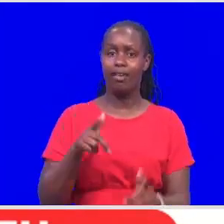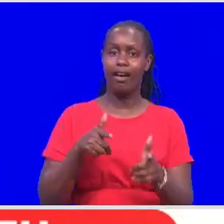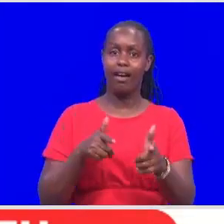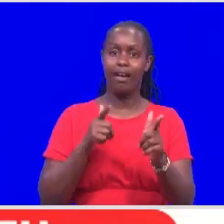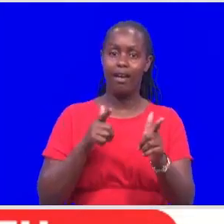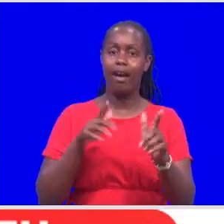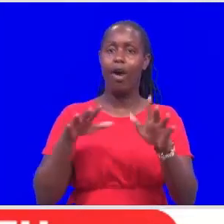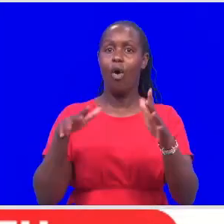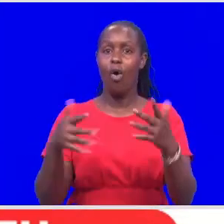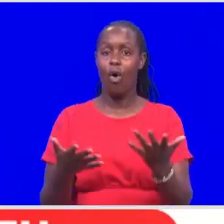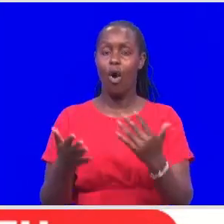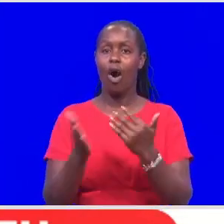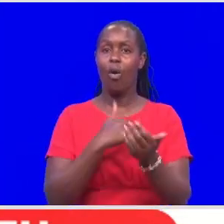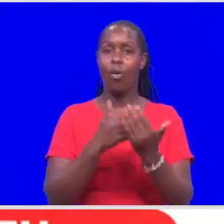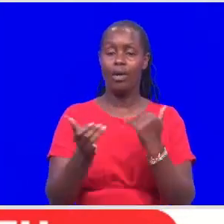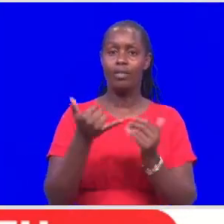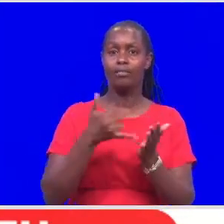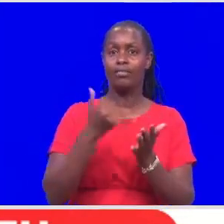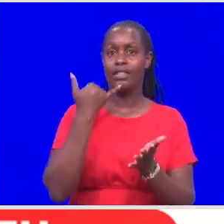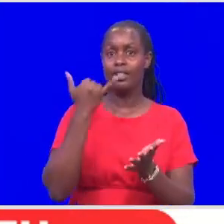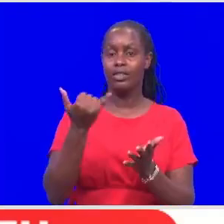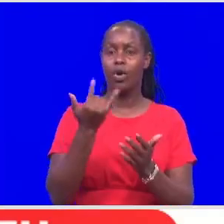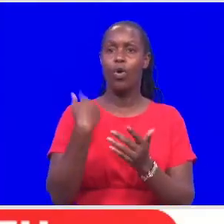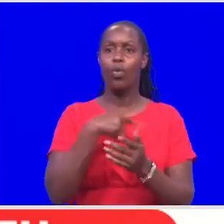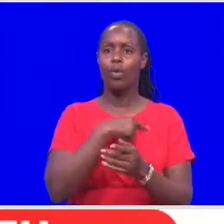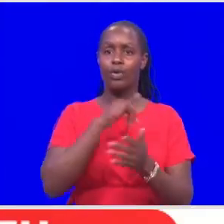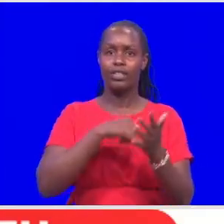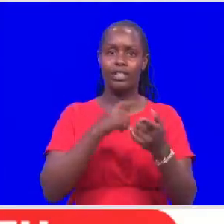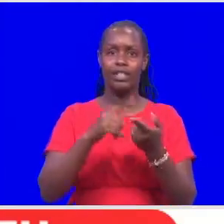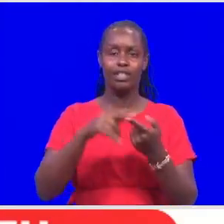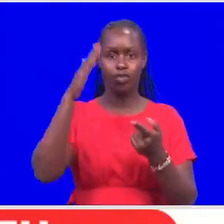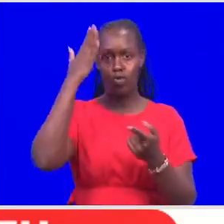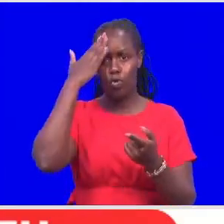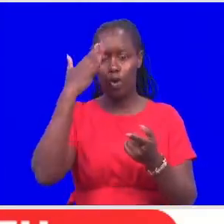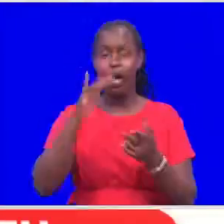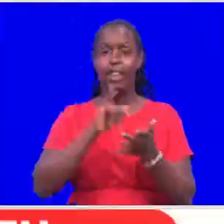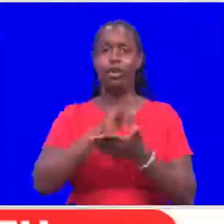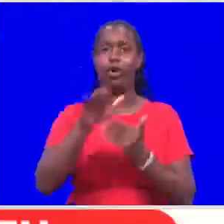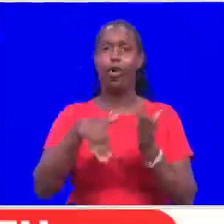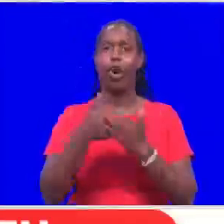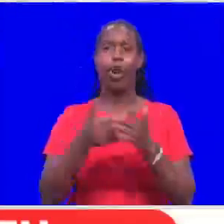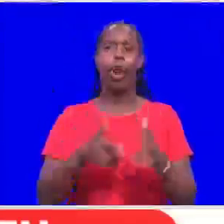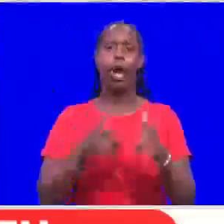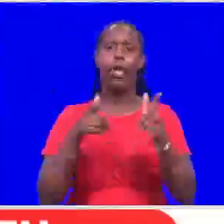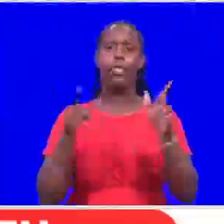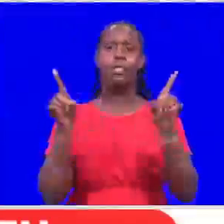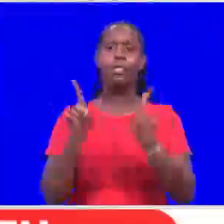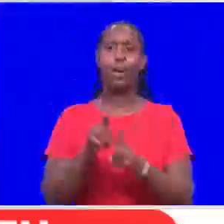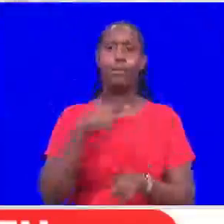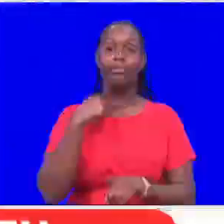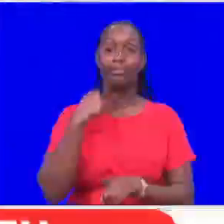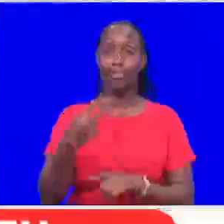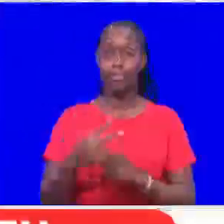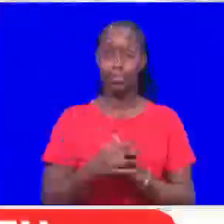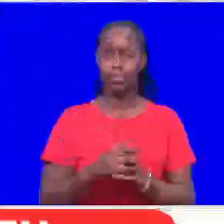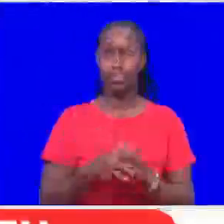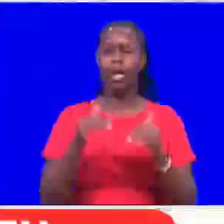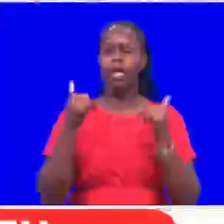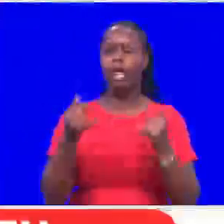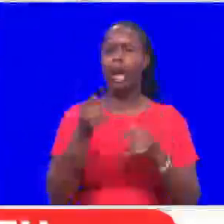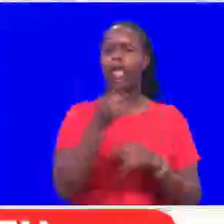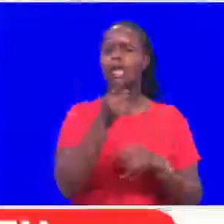or whether it's the illegal gun, because all guns sound the same and they all kill. Wakazi hao sasa wanamtaka